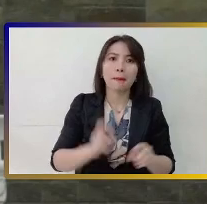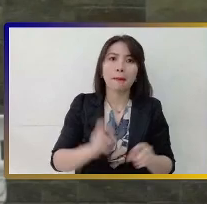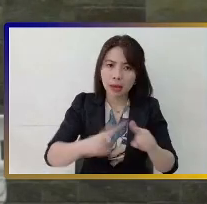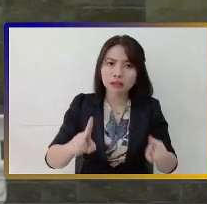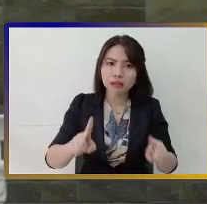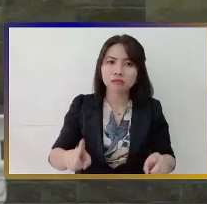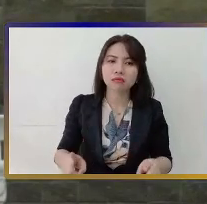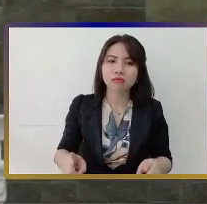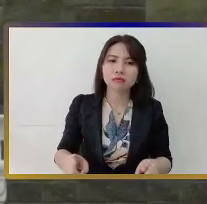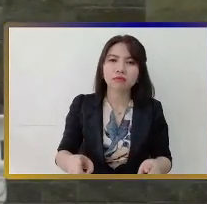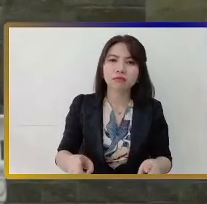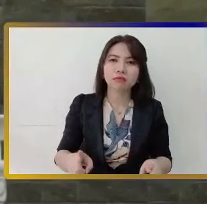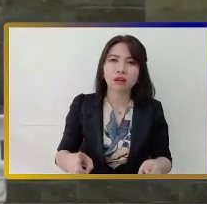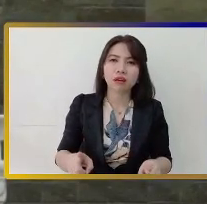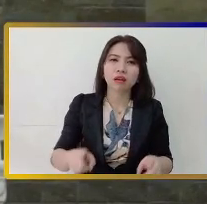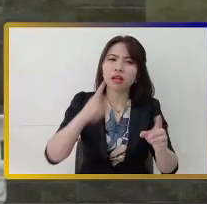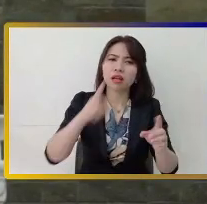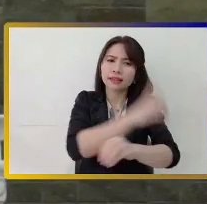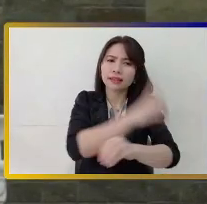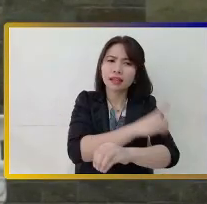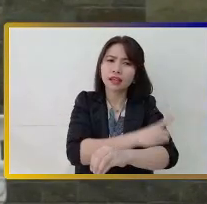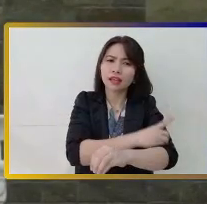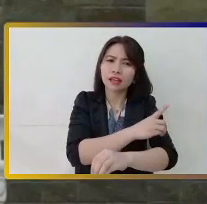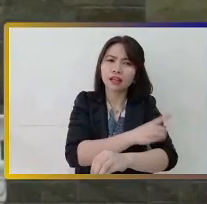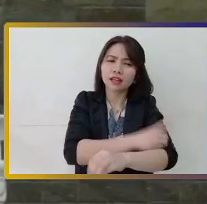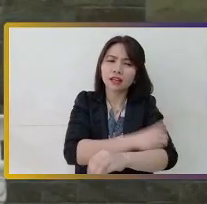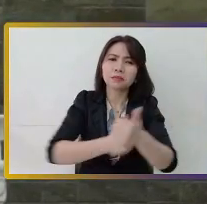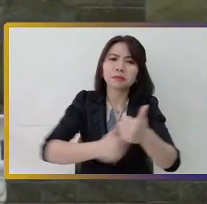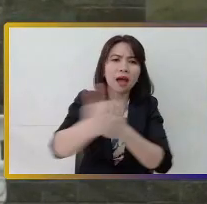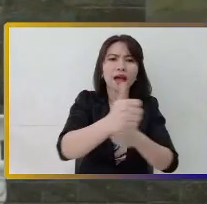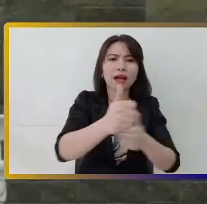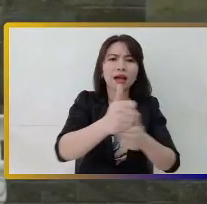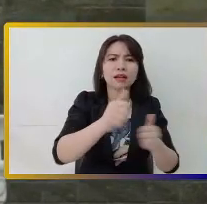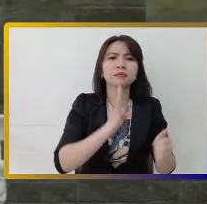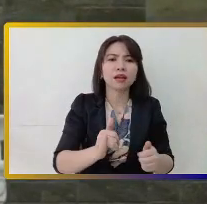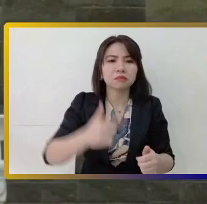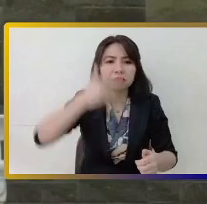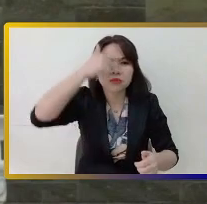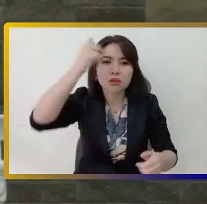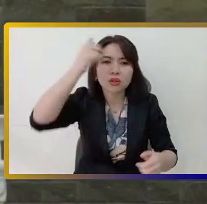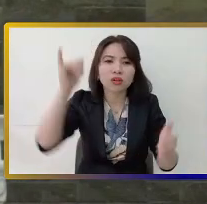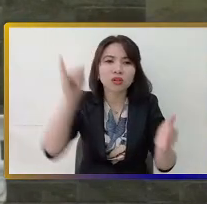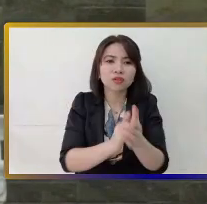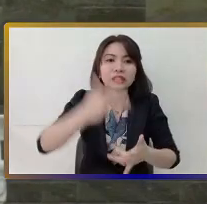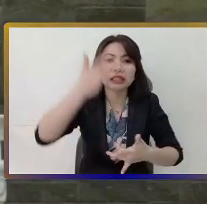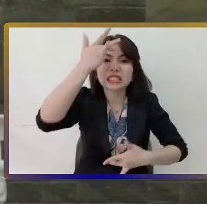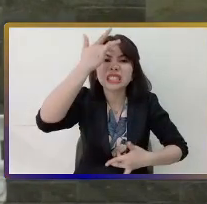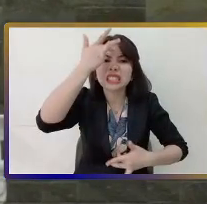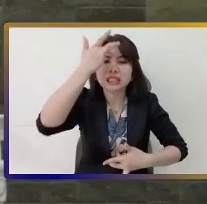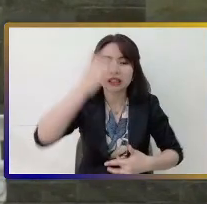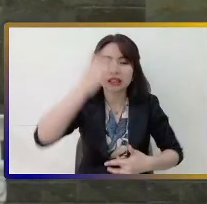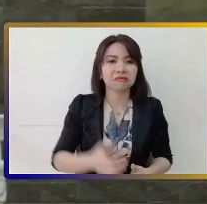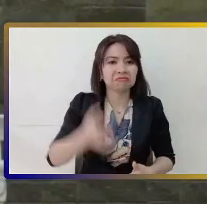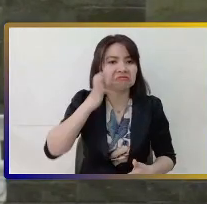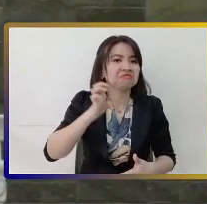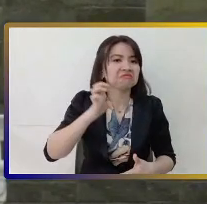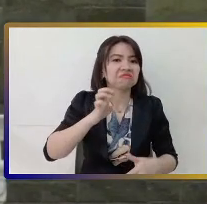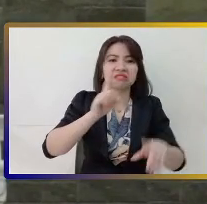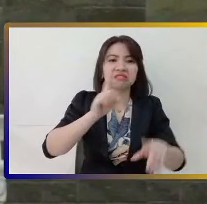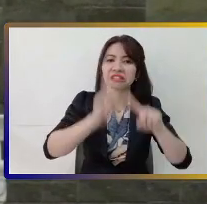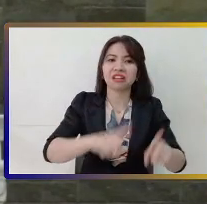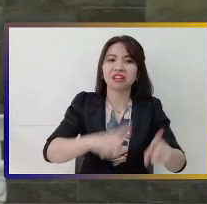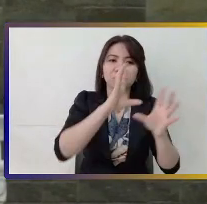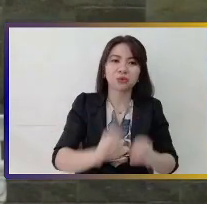nagtagal, dahilan sa kanyang spirit, kapatid, ay hindi niya na nagagawa ang gusto niya